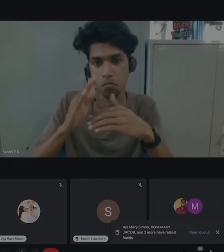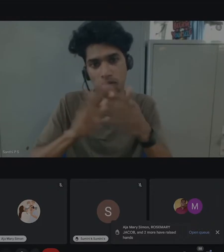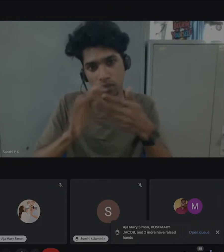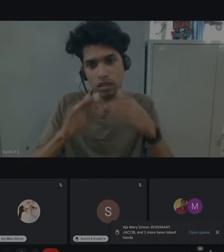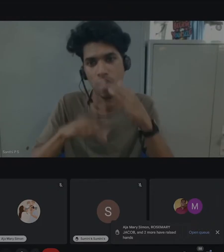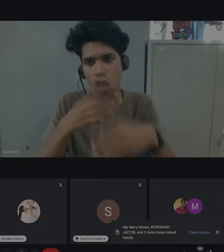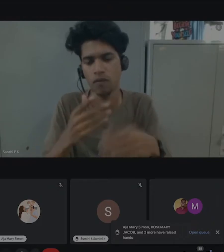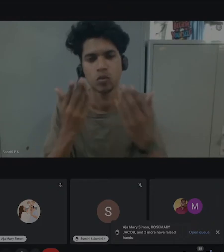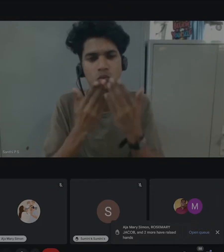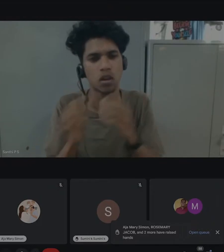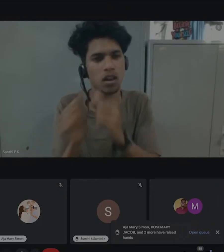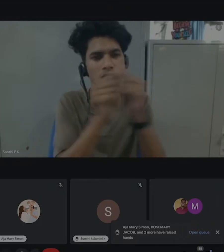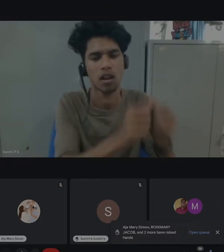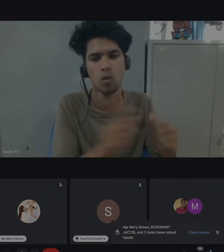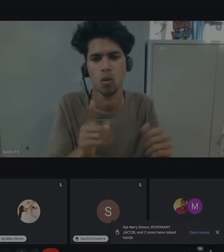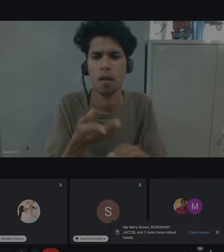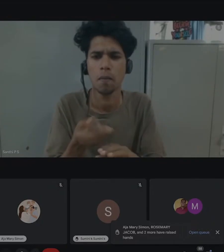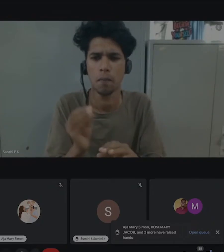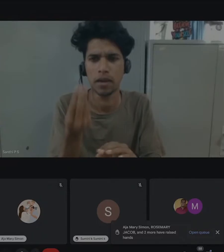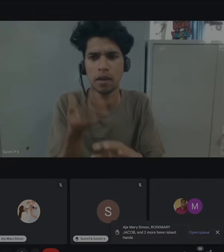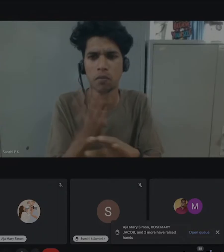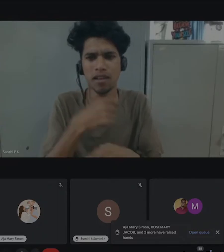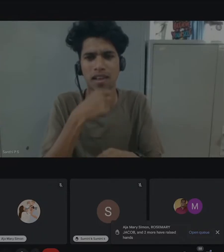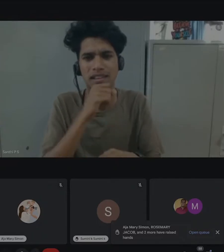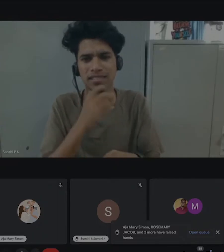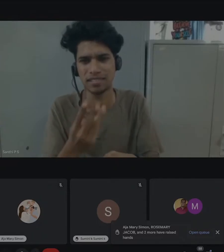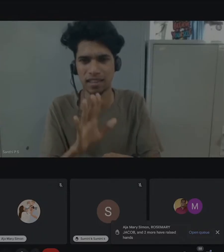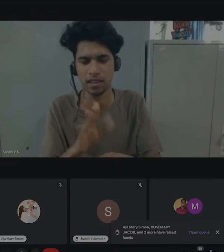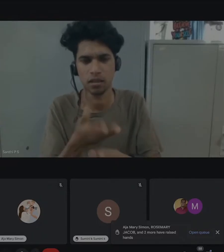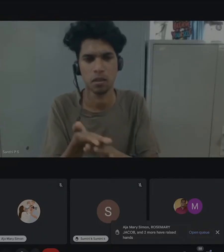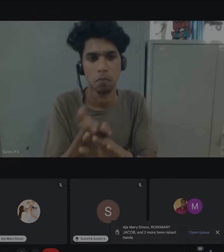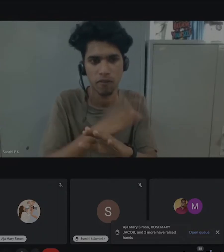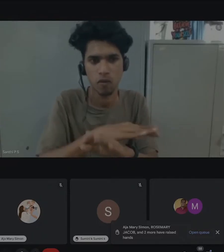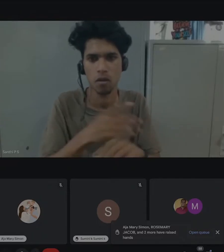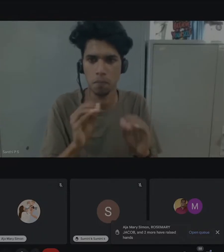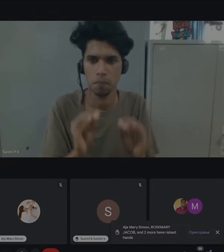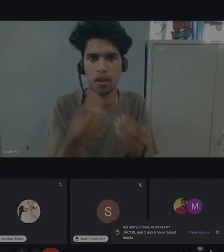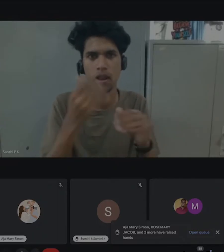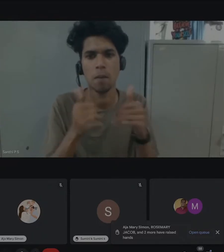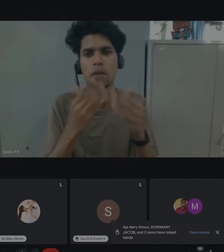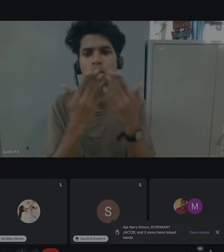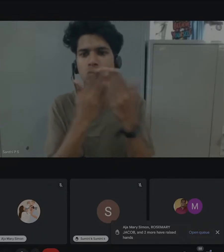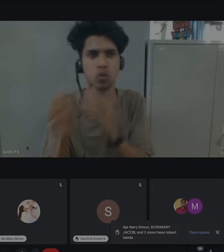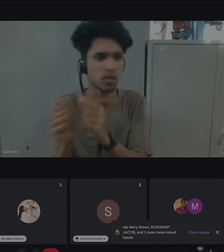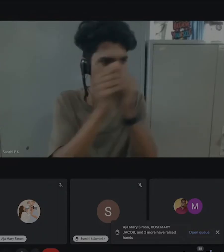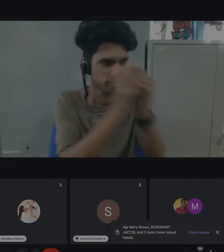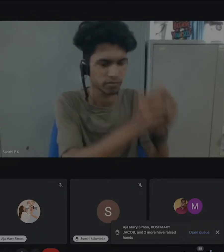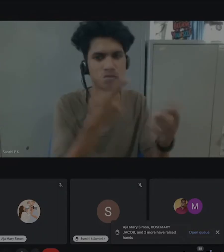അതിന് മുന്നേ തന്നെ സ്റ്റാർട്ട് ചെയ്യാം. പ്ലേ സ്കൂളിൽ ഇപ്പൊ 3 വയസ്സല്ലേ ആയിട്ടുള്ളൂ. അപ്പൊ ഇപ്പൊ തന്നെ ഒരു പ്ലേ സ്കൂളിൽ ചേർക്കുക, അല്ലെങ്കിൽ അംഗൻവാടിയോ പ്ലേ